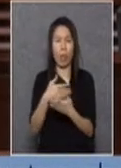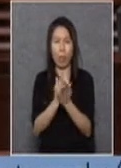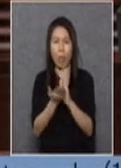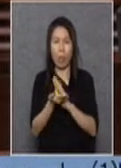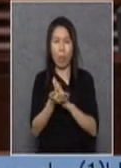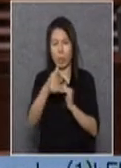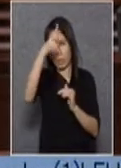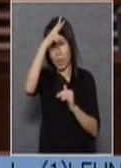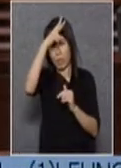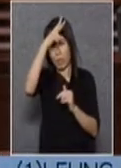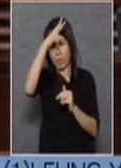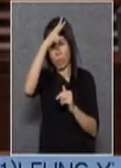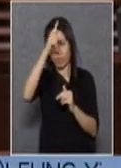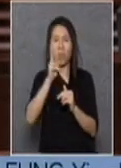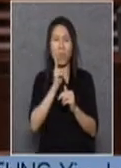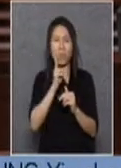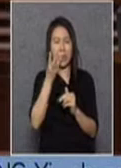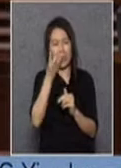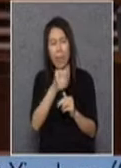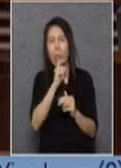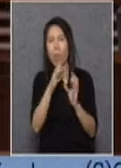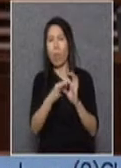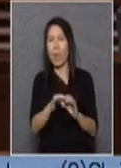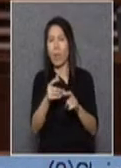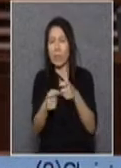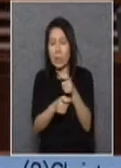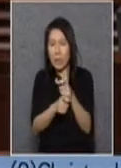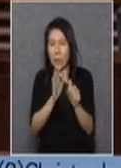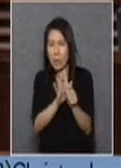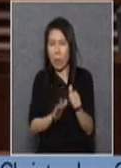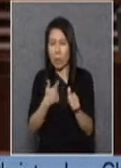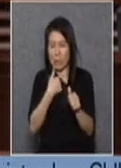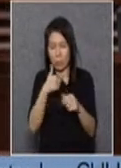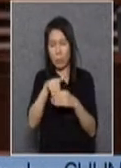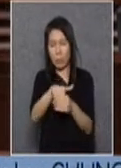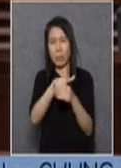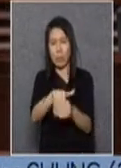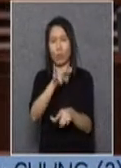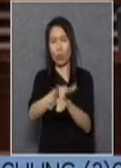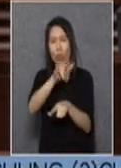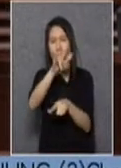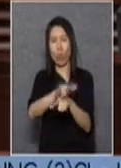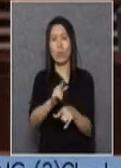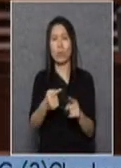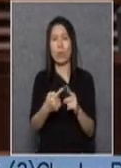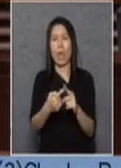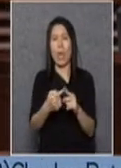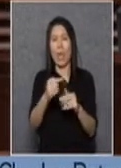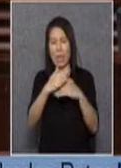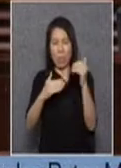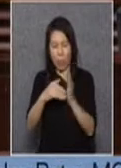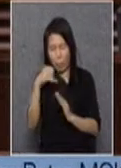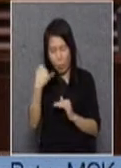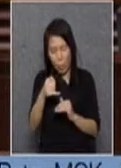政府還這樣標籤受政府經濟影響而需要領取綜援的低技術勞工和